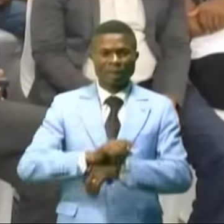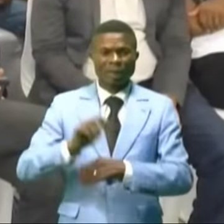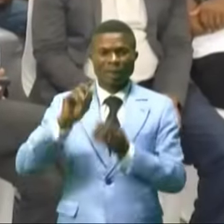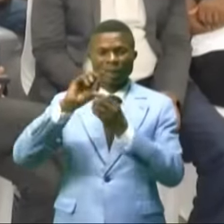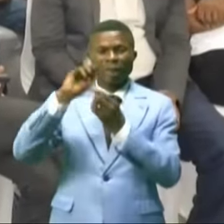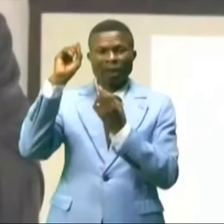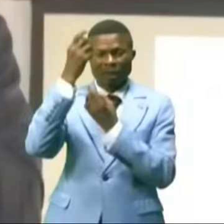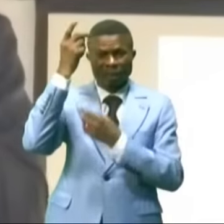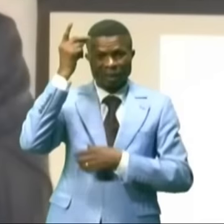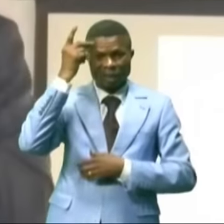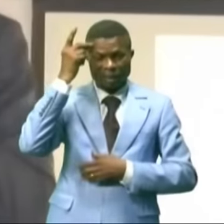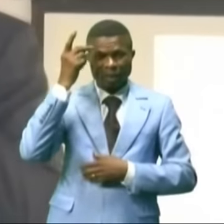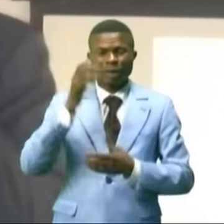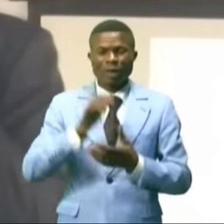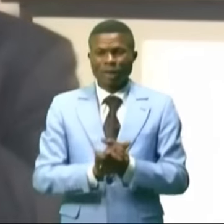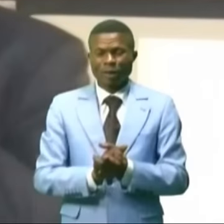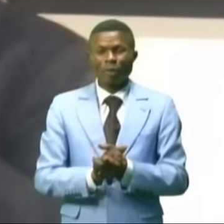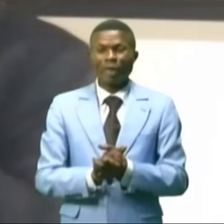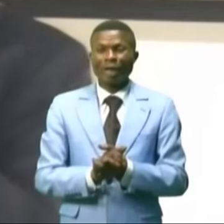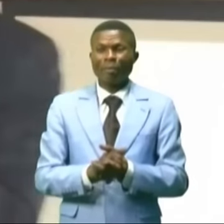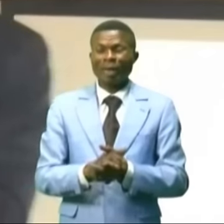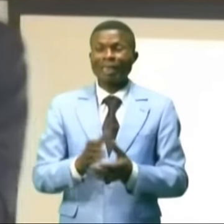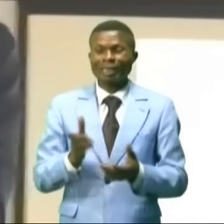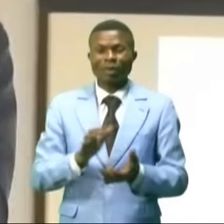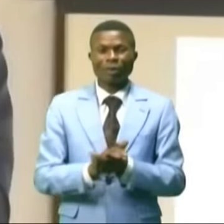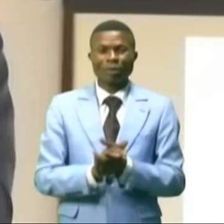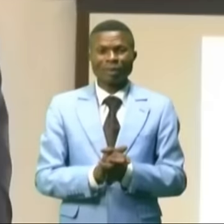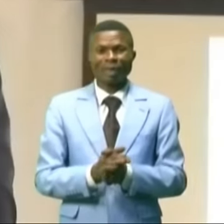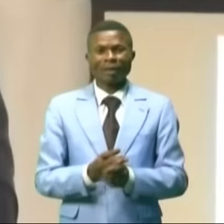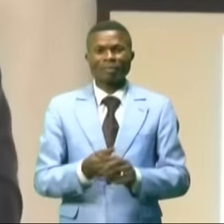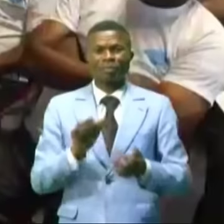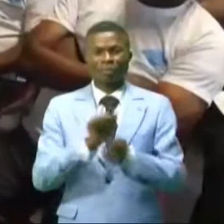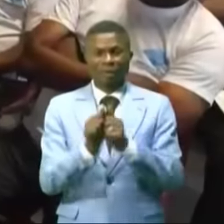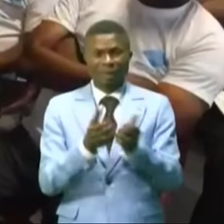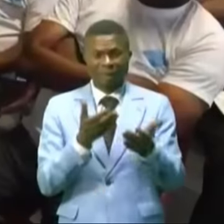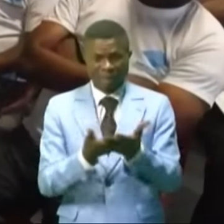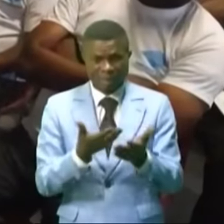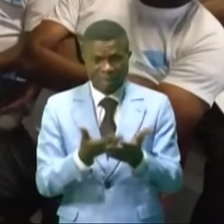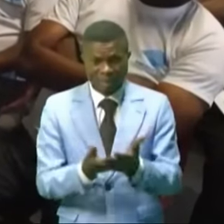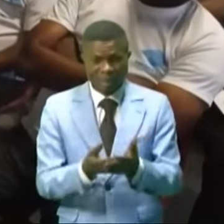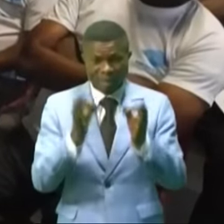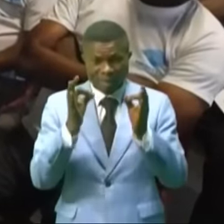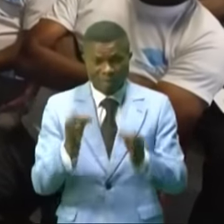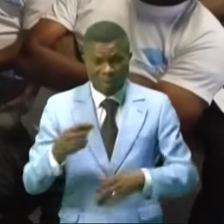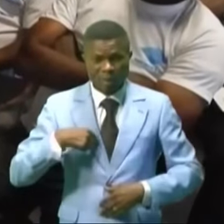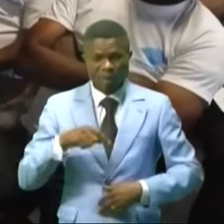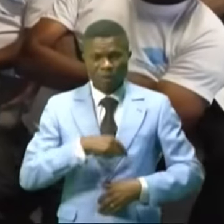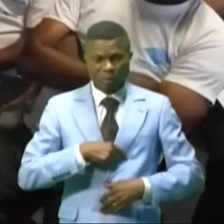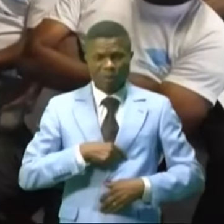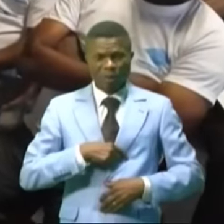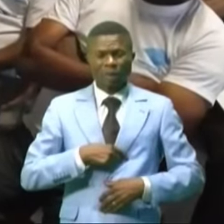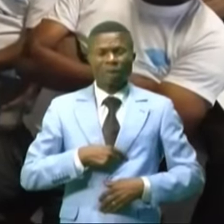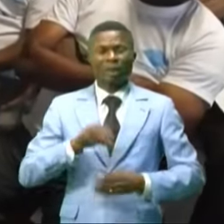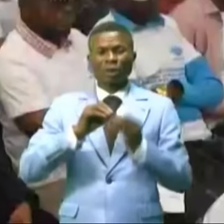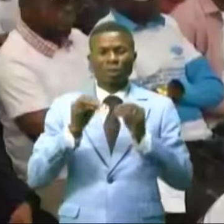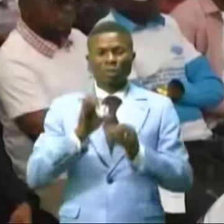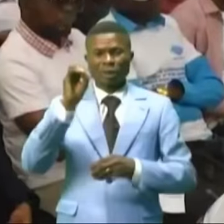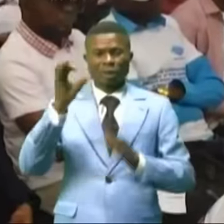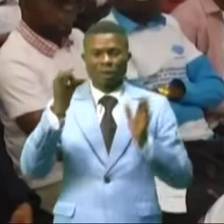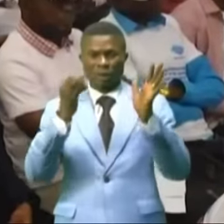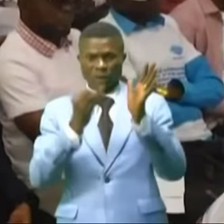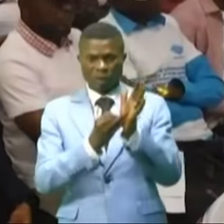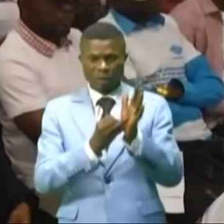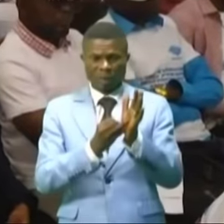capitale, était axée sur 4 thématiques, à savoir le strict respect de l'instruction administrative de la BCC numéro 007